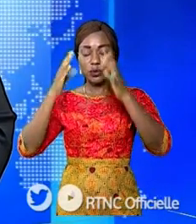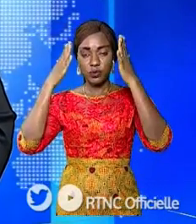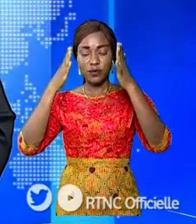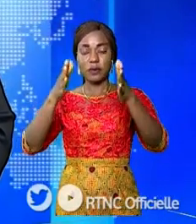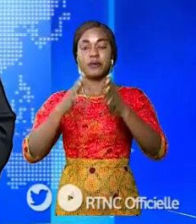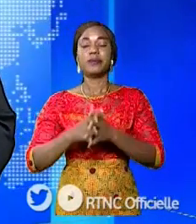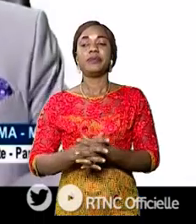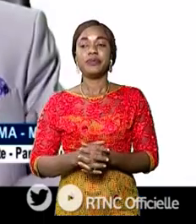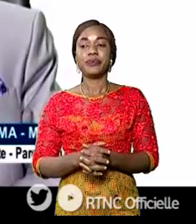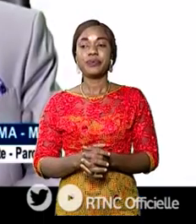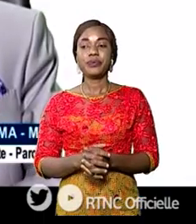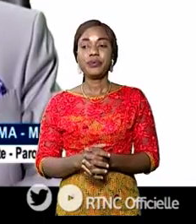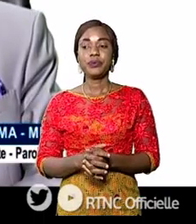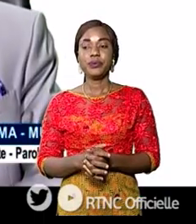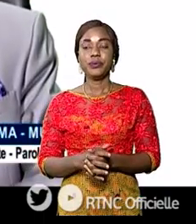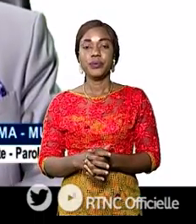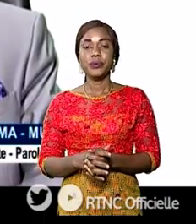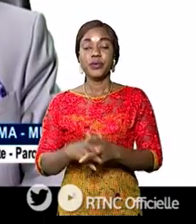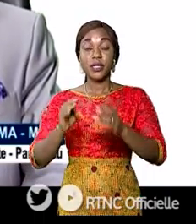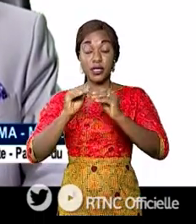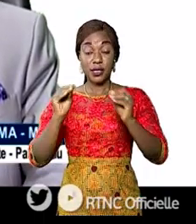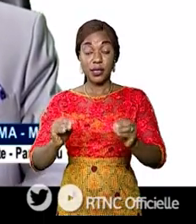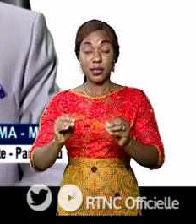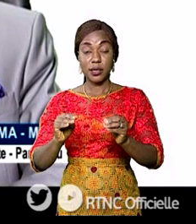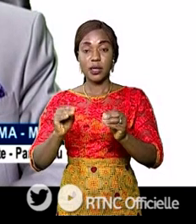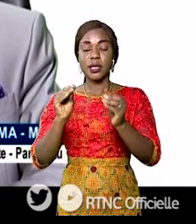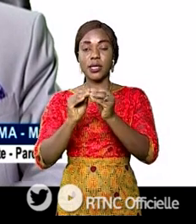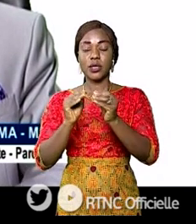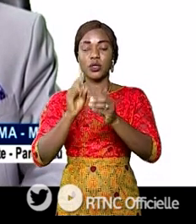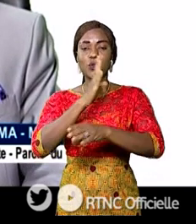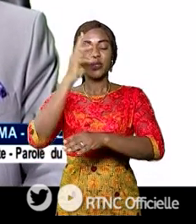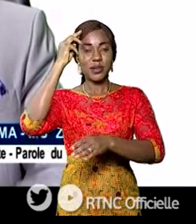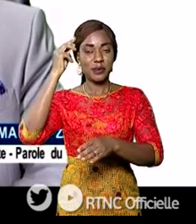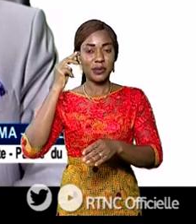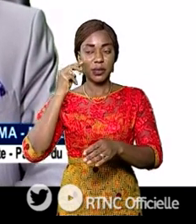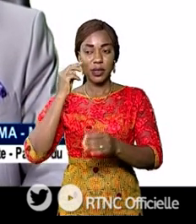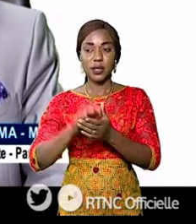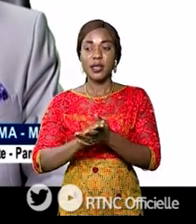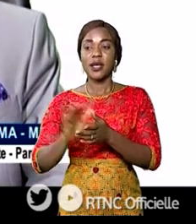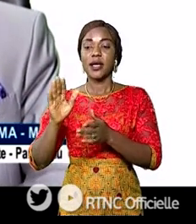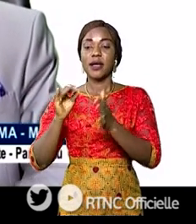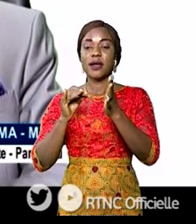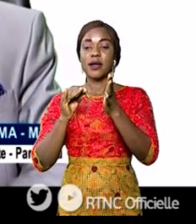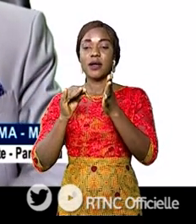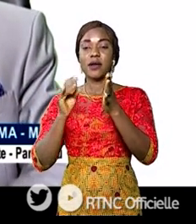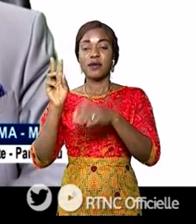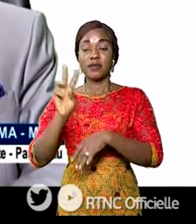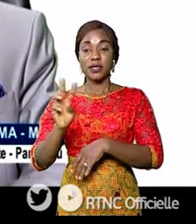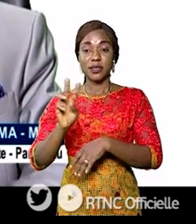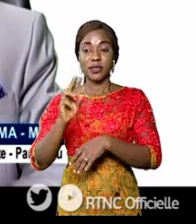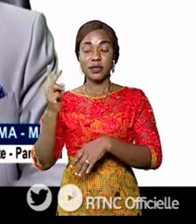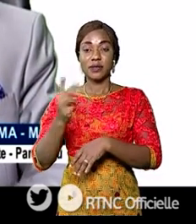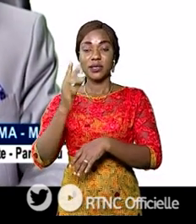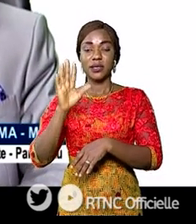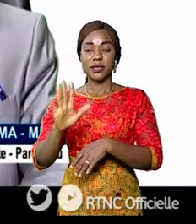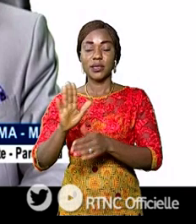Makelele. Rendu de la 50e réunion du Conseil des ministres. Ce vendredi 25 septembre 2020